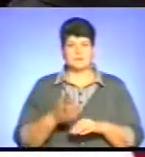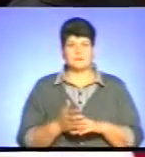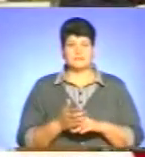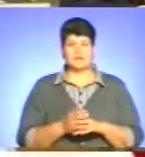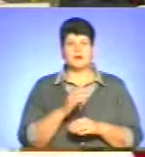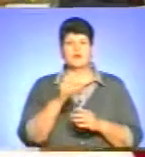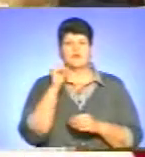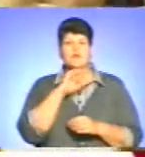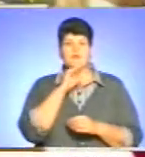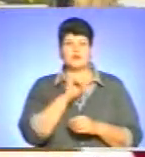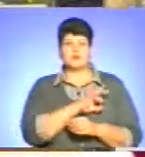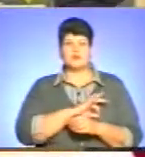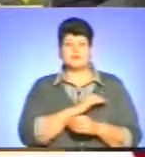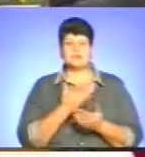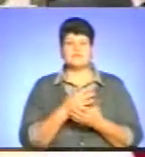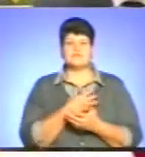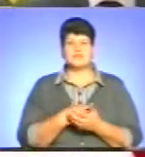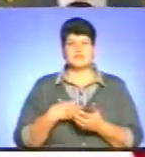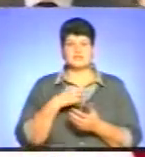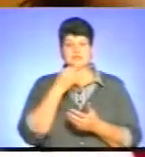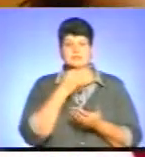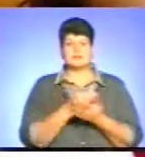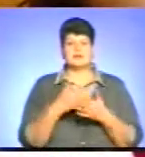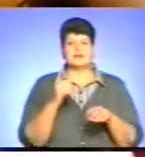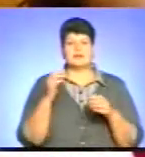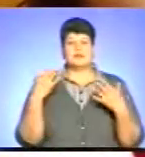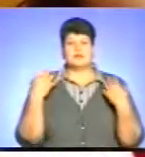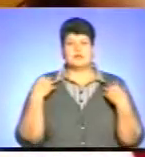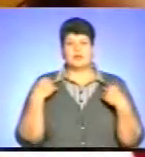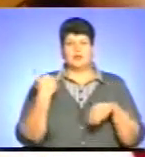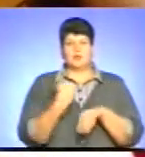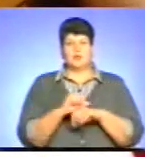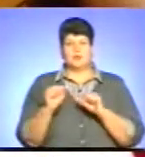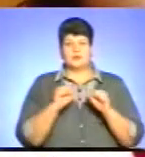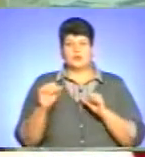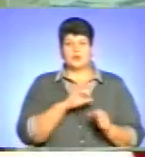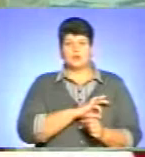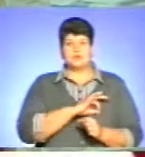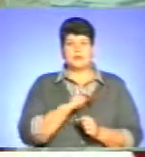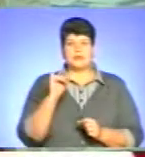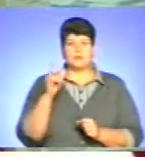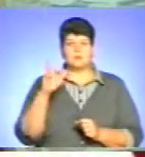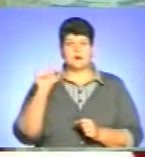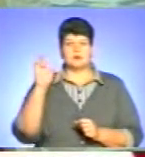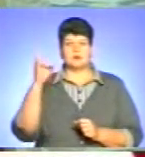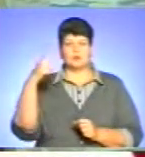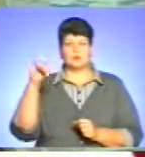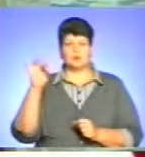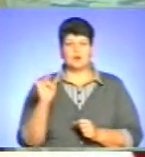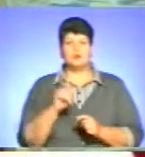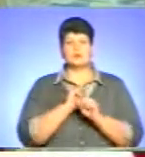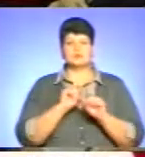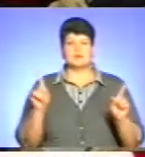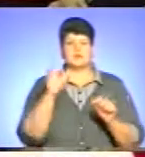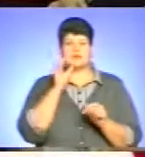професія юриста надзвичайно важлива, зазначив начальник Головного управління юстиції в Тернопільській області Ігор Бандура. Особливо в час, коли в